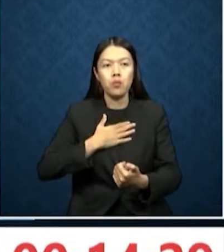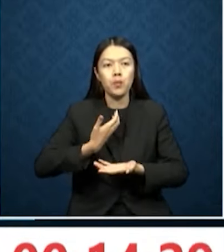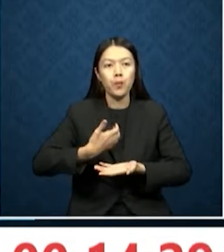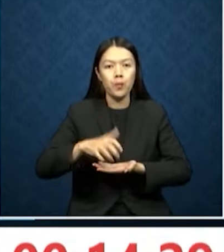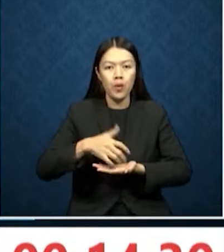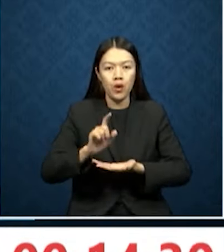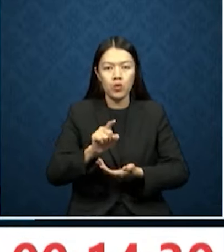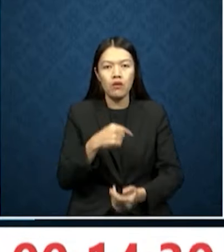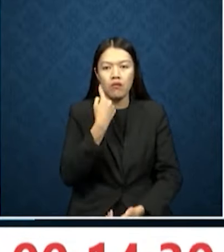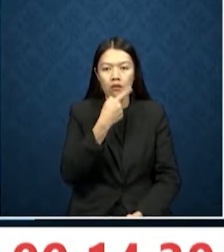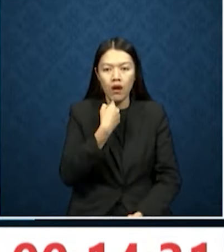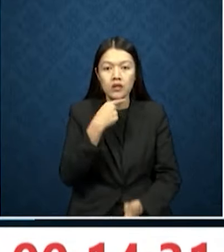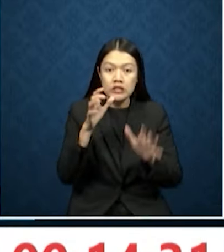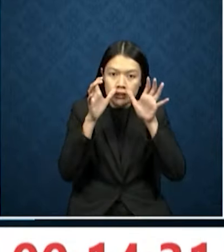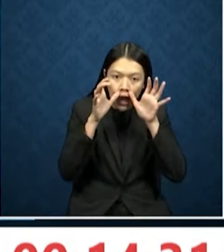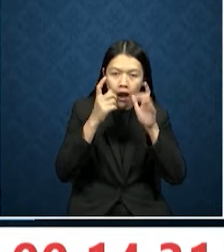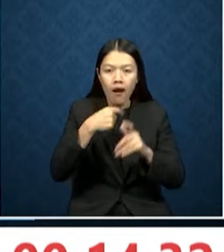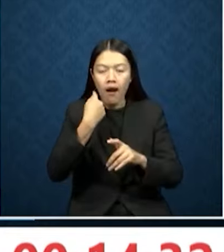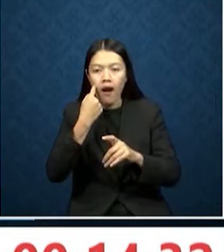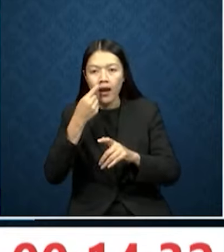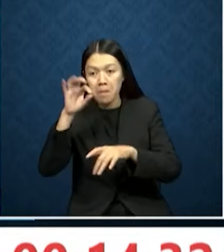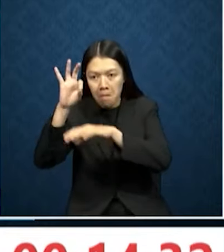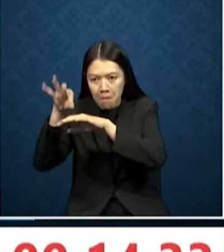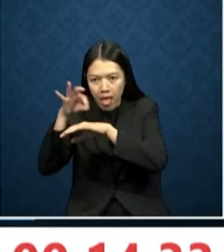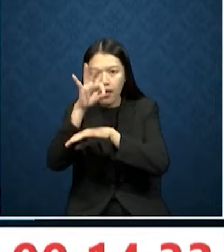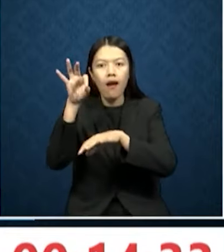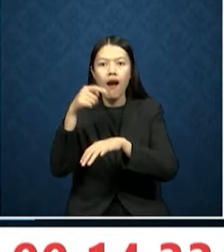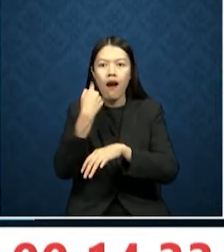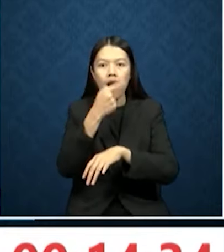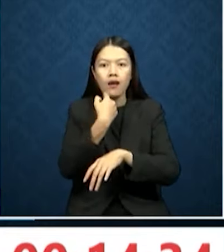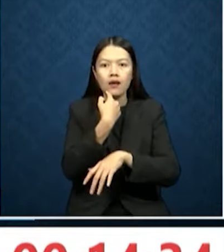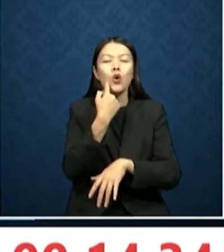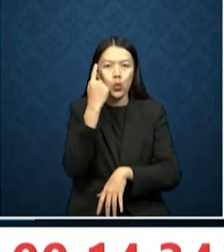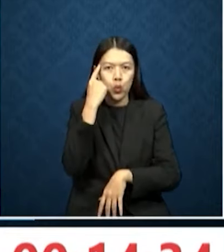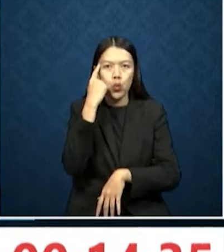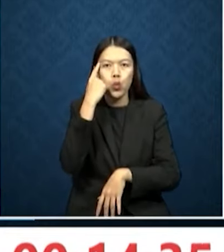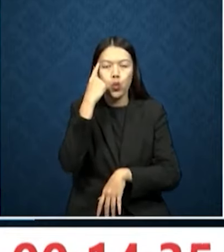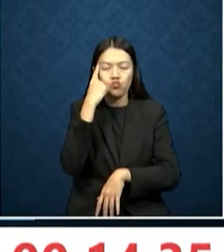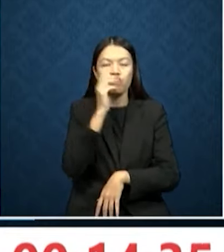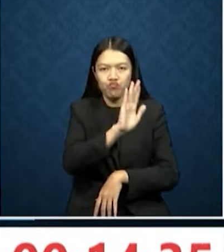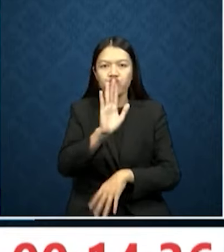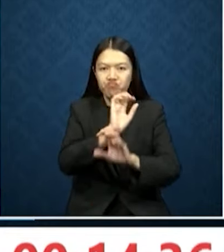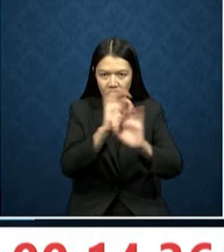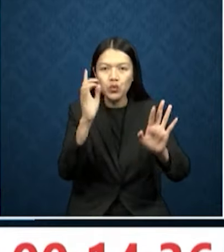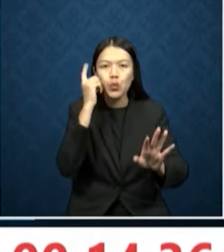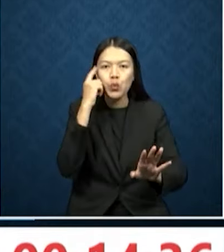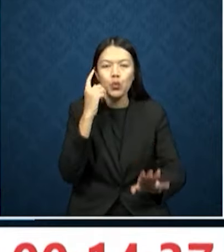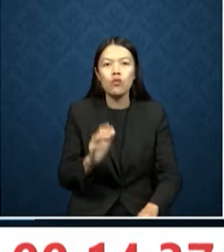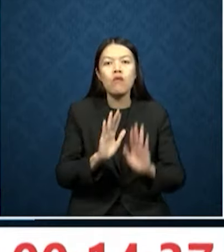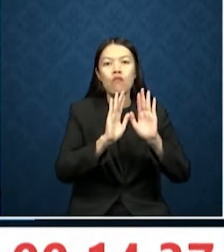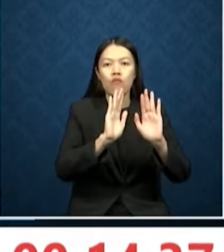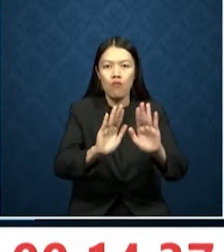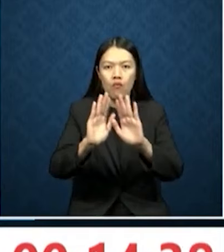าใครคือเสือใครเป็นบรรดาแมลงวันก็คงมีความชัดเจนอยู่ในตัวกระผมจึงอยากขอฝ